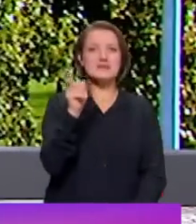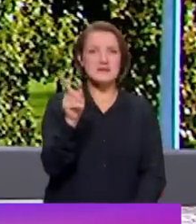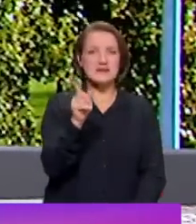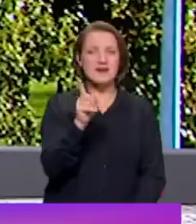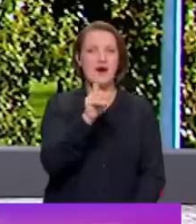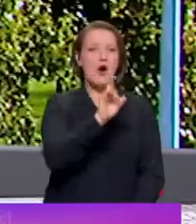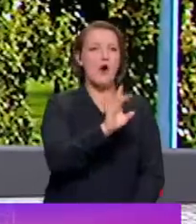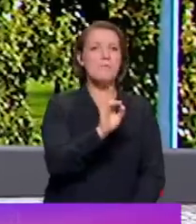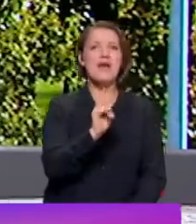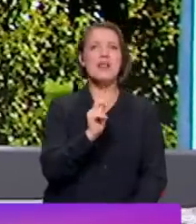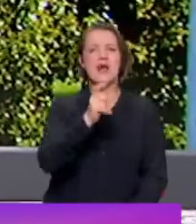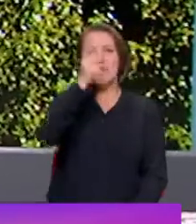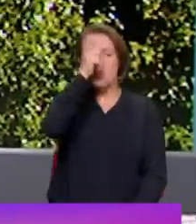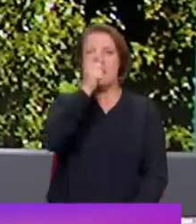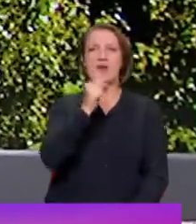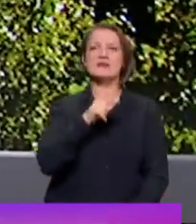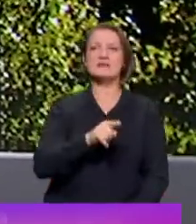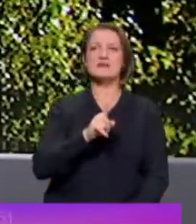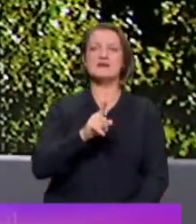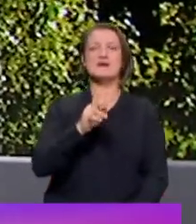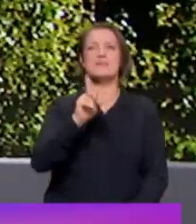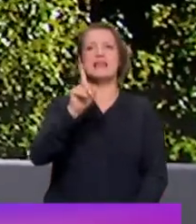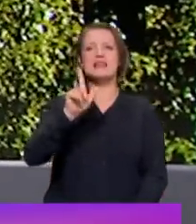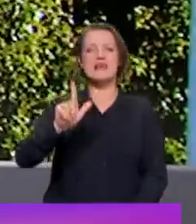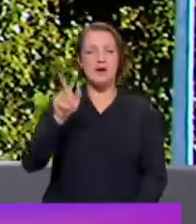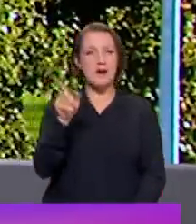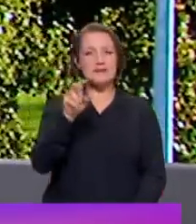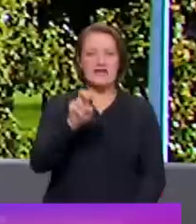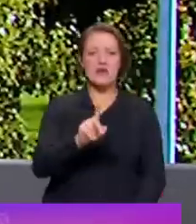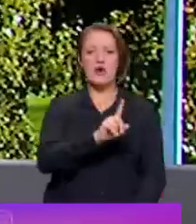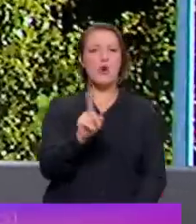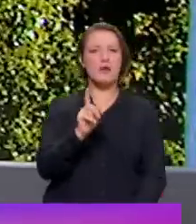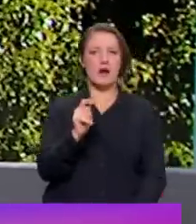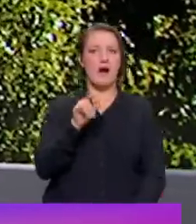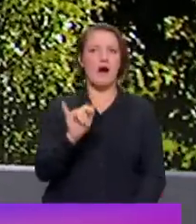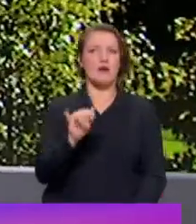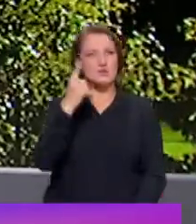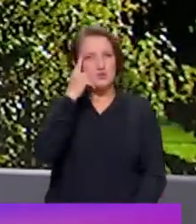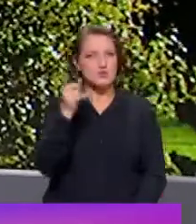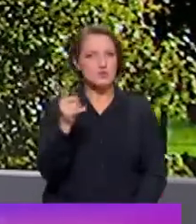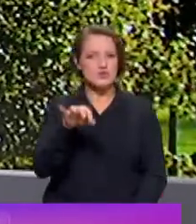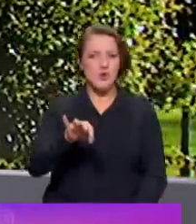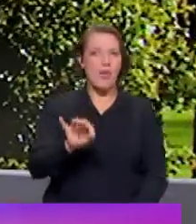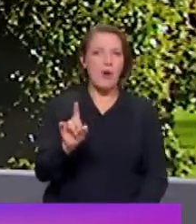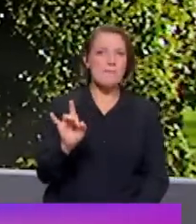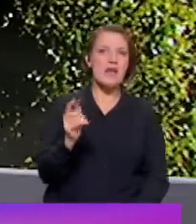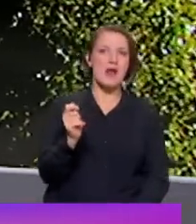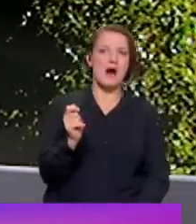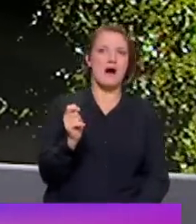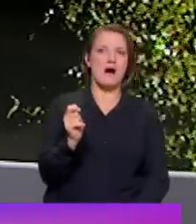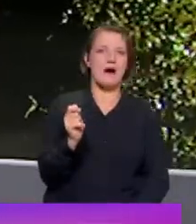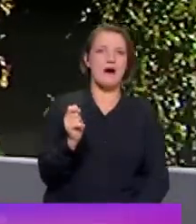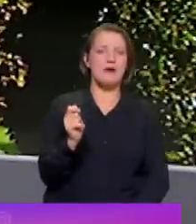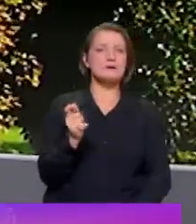L 14 kuruş bir Leva 8 len 10 lirayken de benzer haberleri yapmıştık Şimdi artık bir de düşünün 15 lira